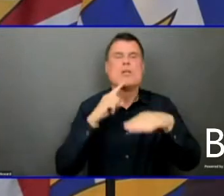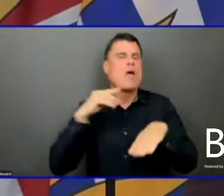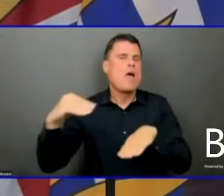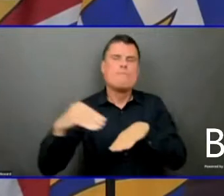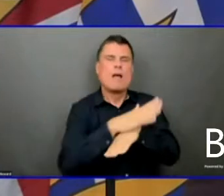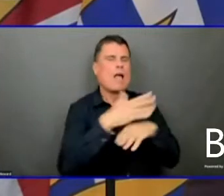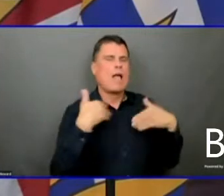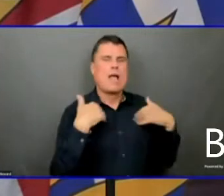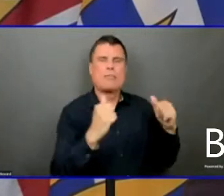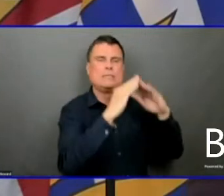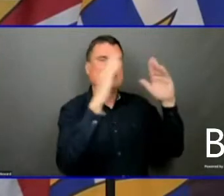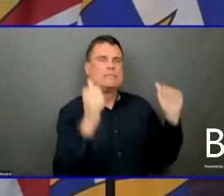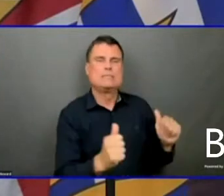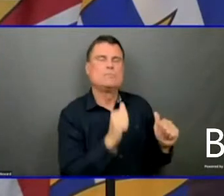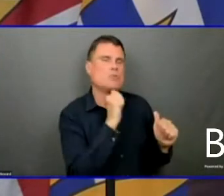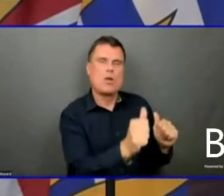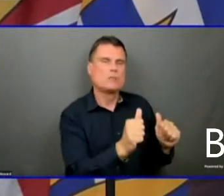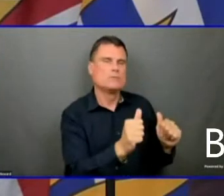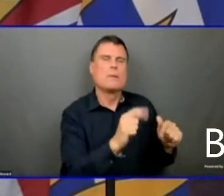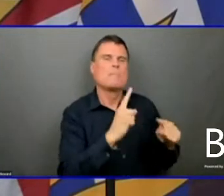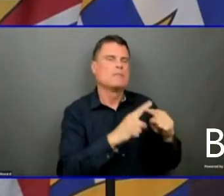所以他们决定就不报了，